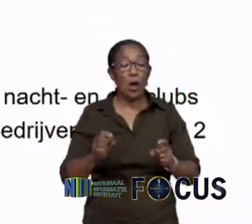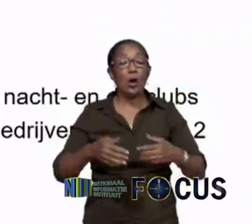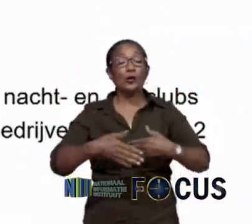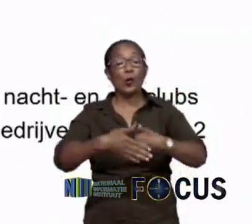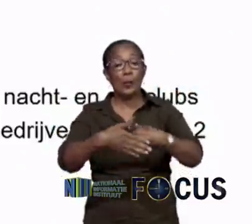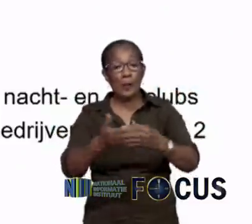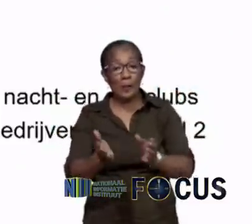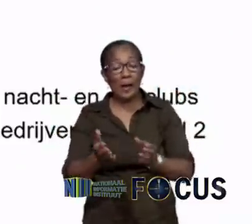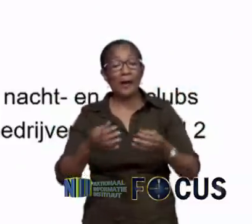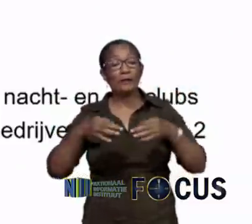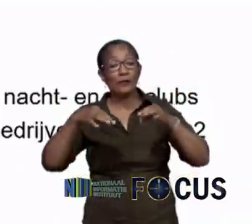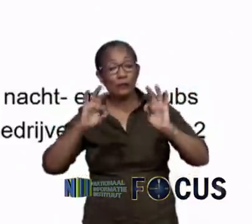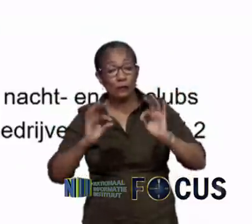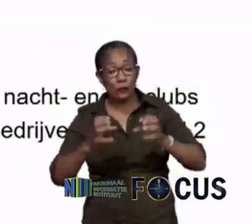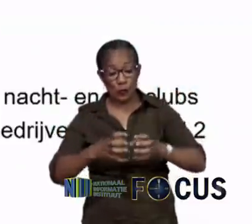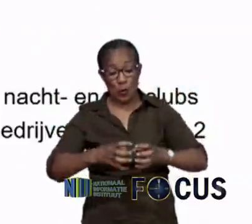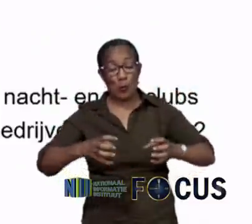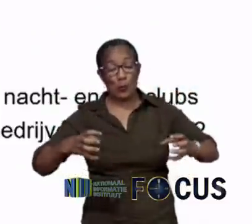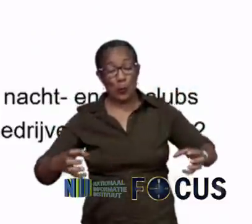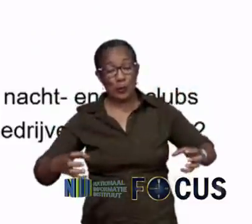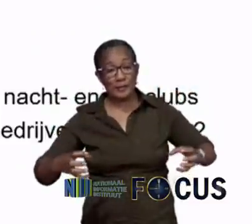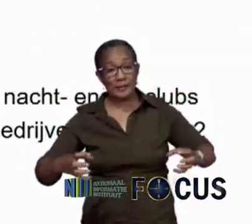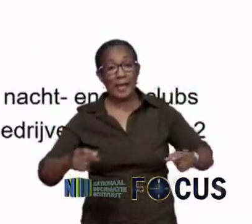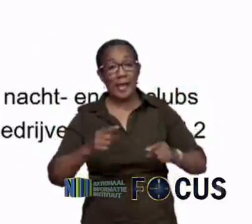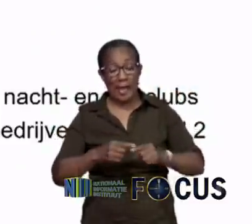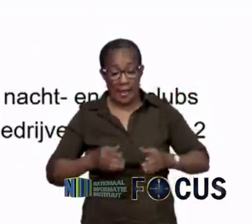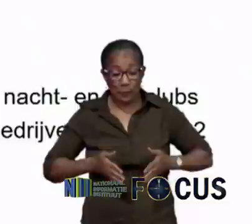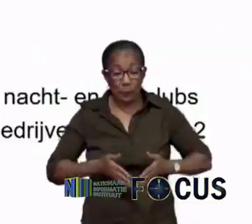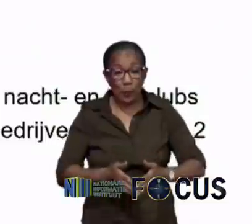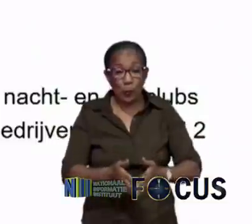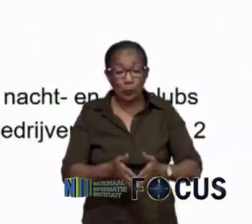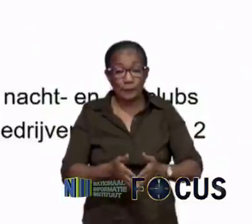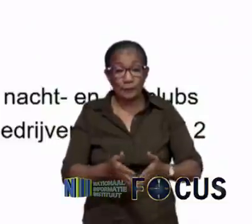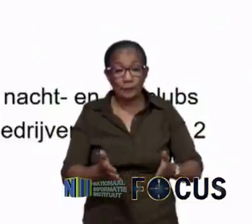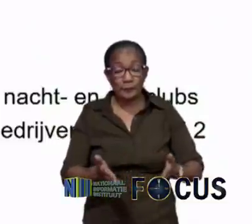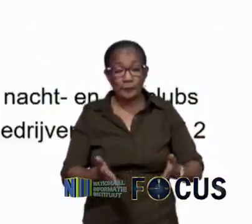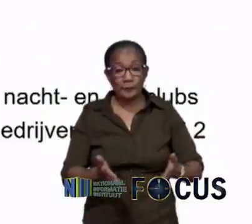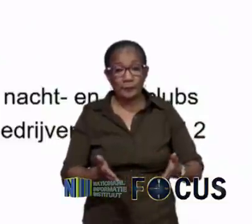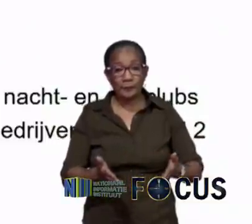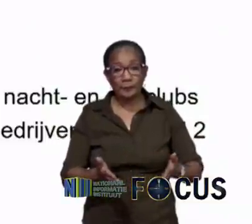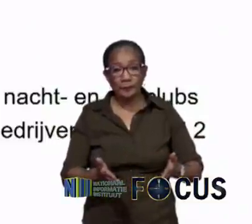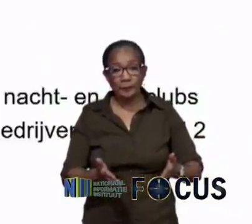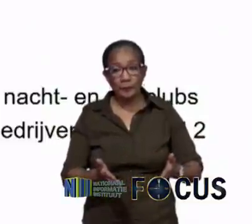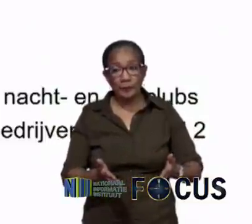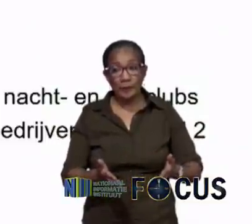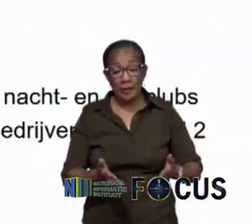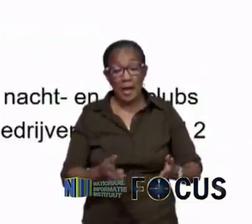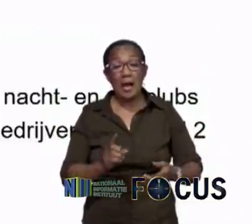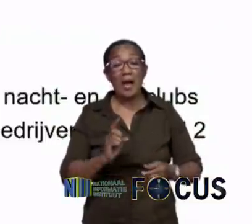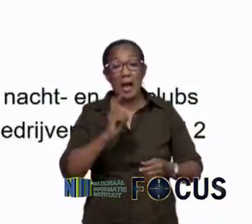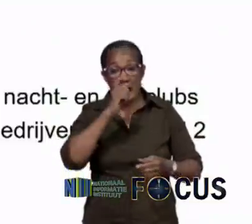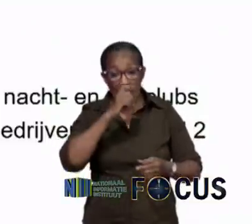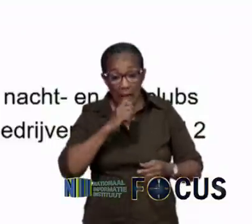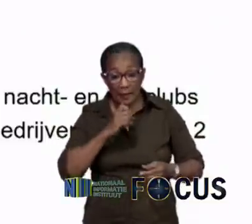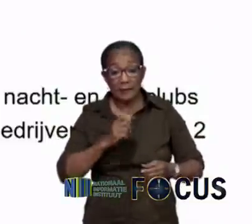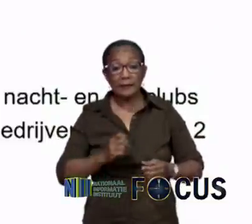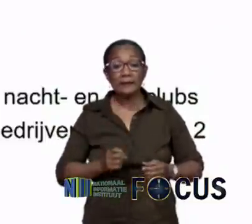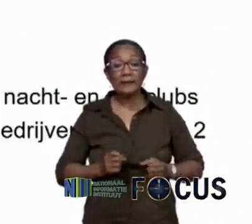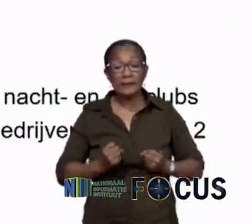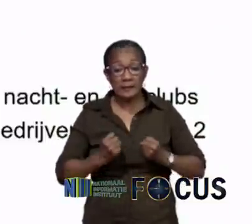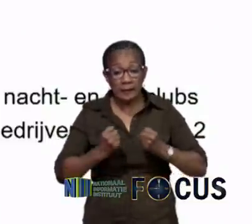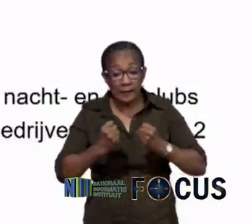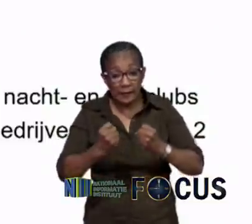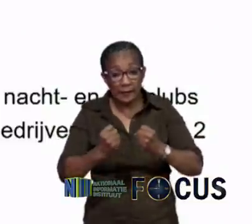dus bus, nanga boto en zo. If de rei